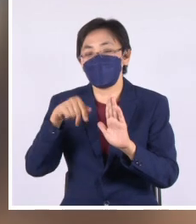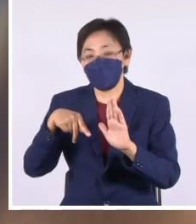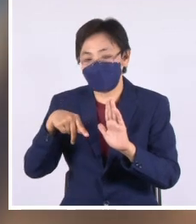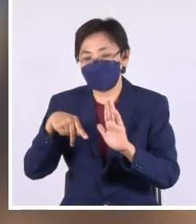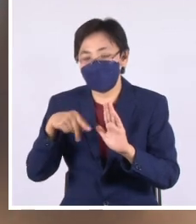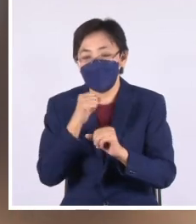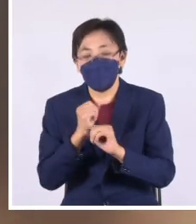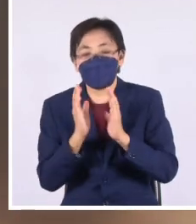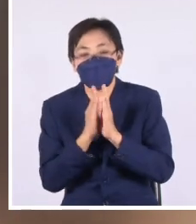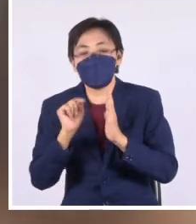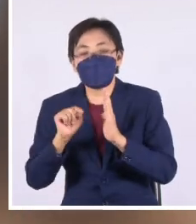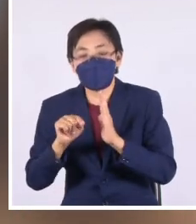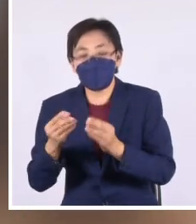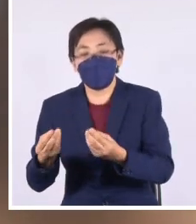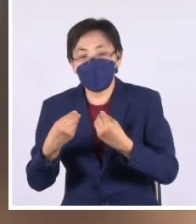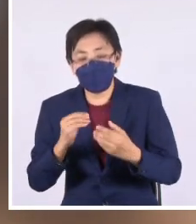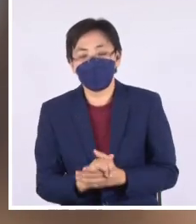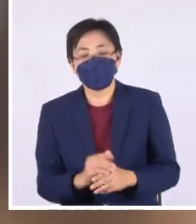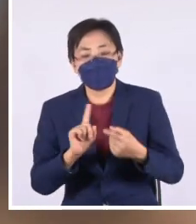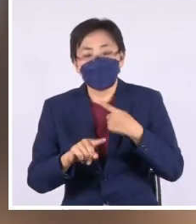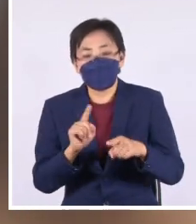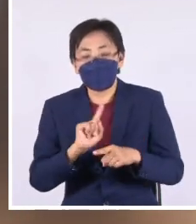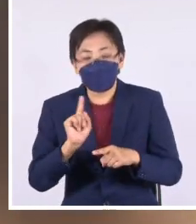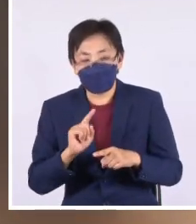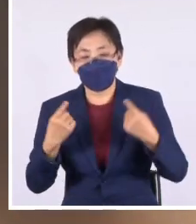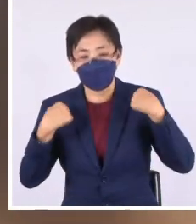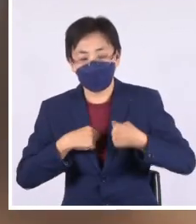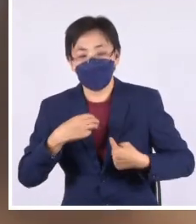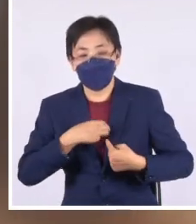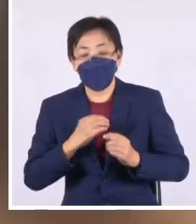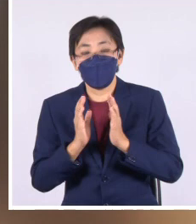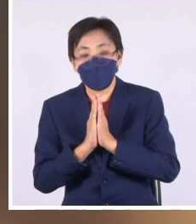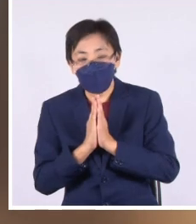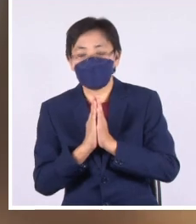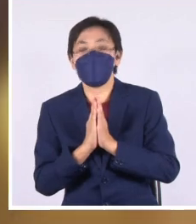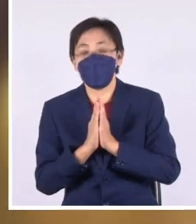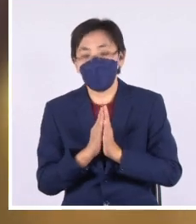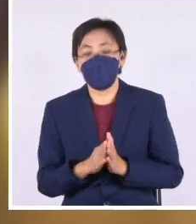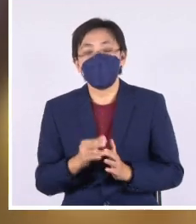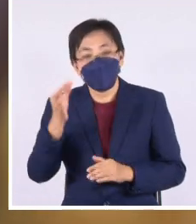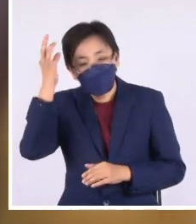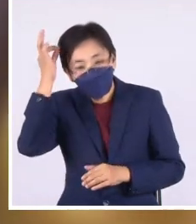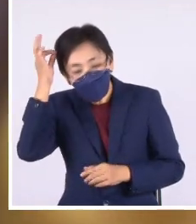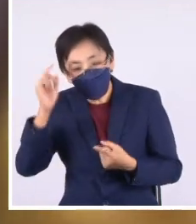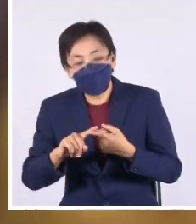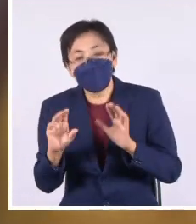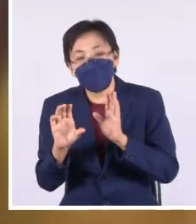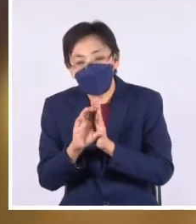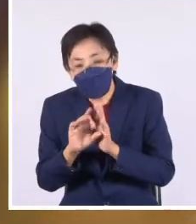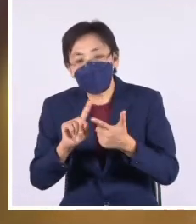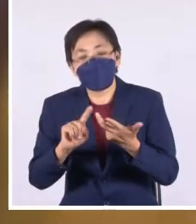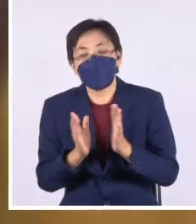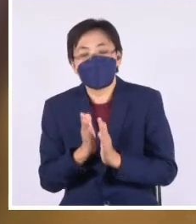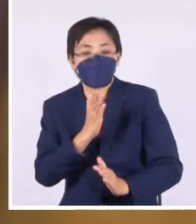ที่สุสานแห่งนี้พอเพื่อนเห็นว่าตัวเองเนี่ยห้อยเหรียญหลวงปู่หงรุ่นแรกๆมีทั้งเส้นผมรูปจีวรของหลวงปู่ในกร